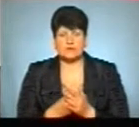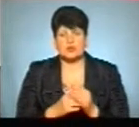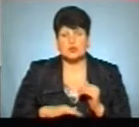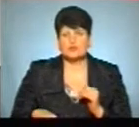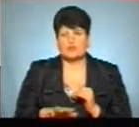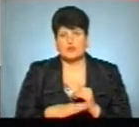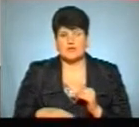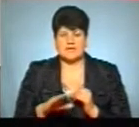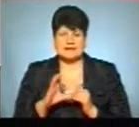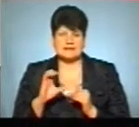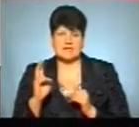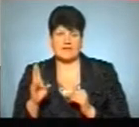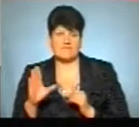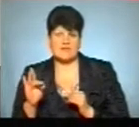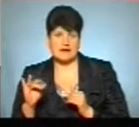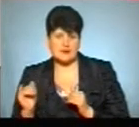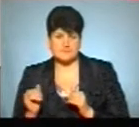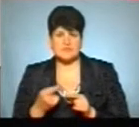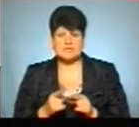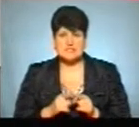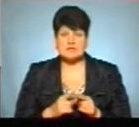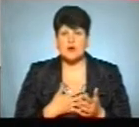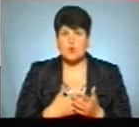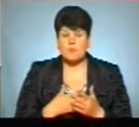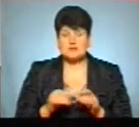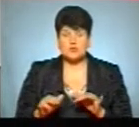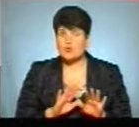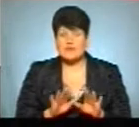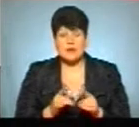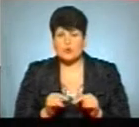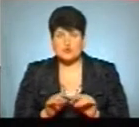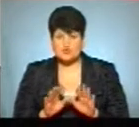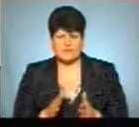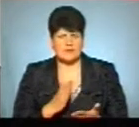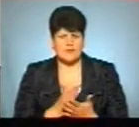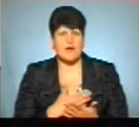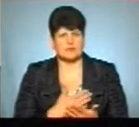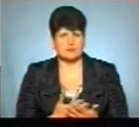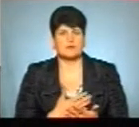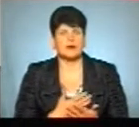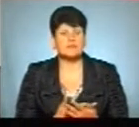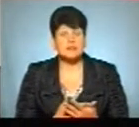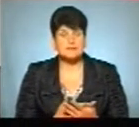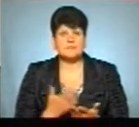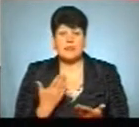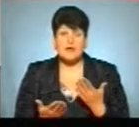далі, і так далі. Ось цей громадський рух, навіть не організований, він є досить активним. Але разом з